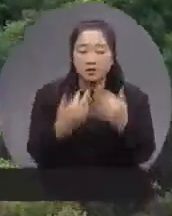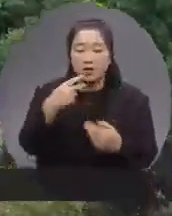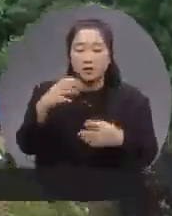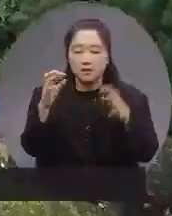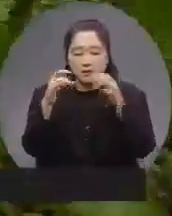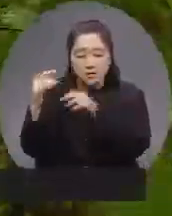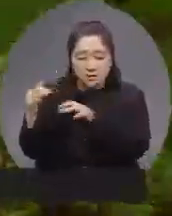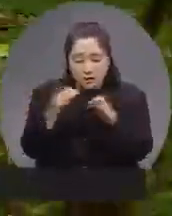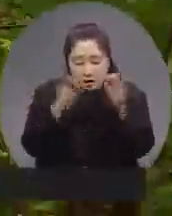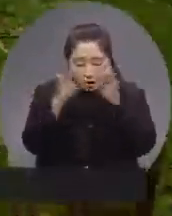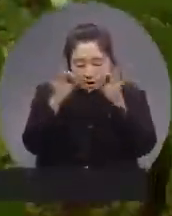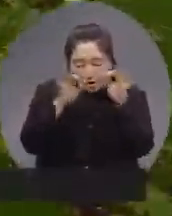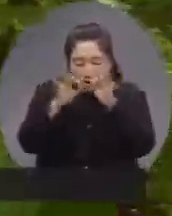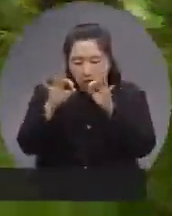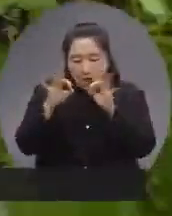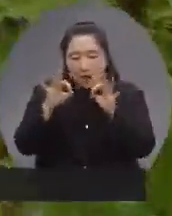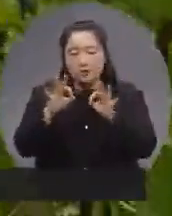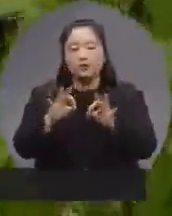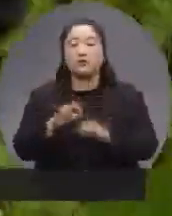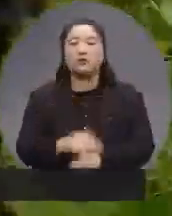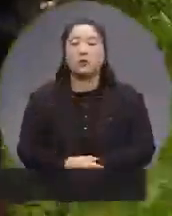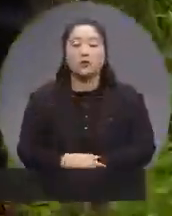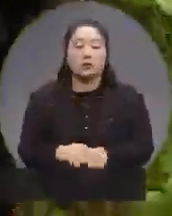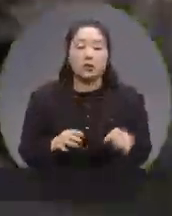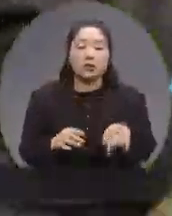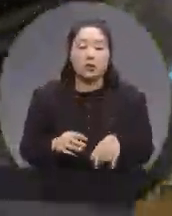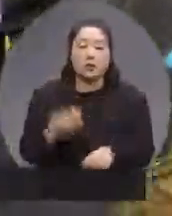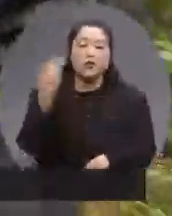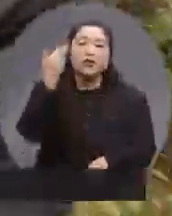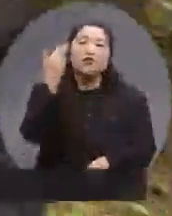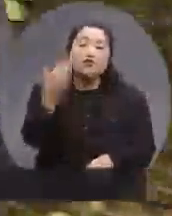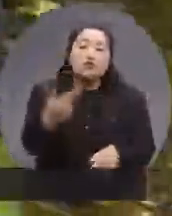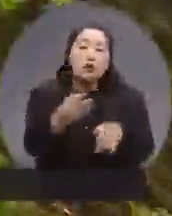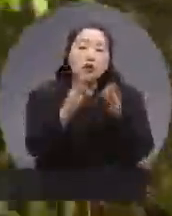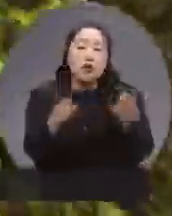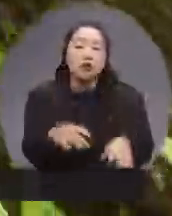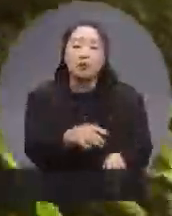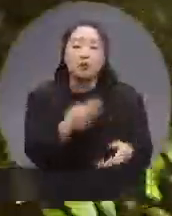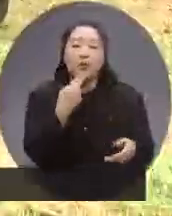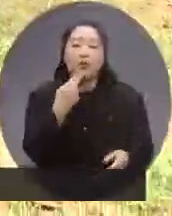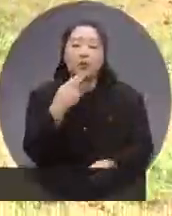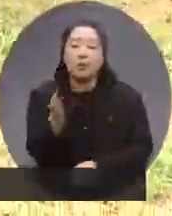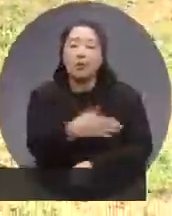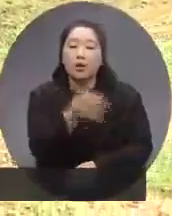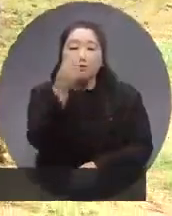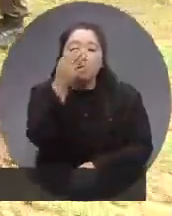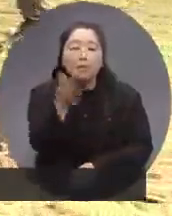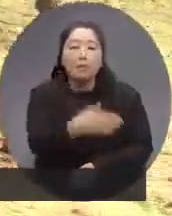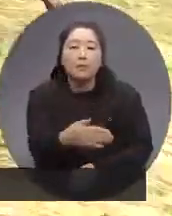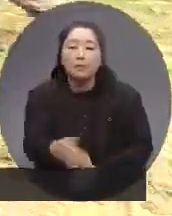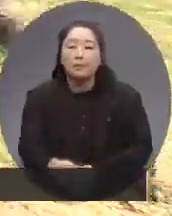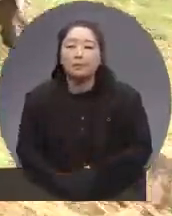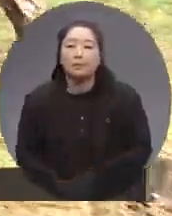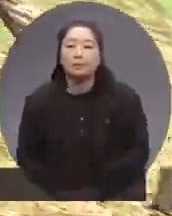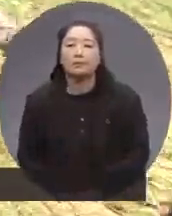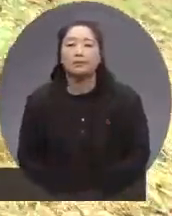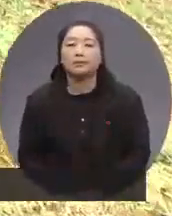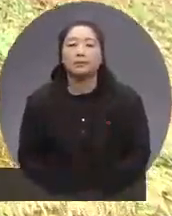명이 동원돼 밤낮으로 수색에 나섰지만 9일이 지나도록 머문 흔적조차 발견되지